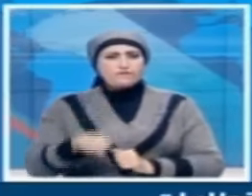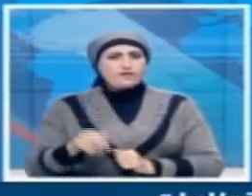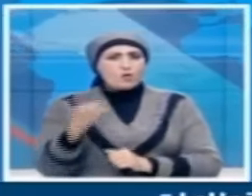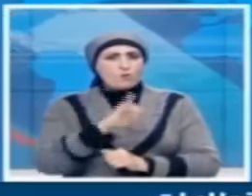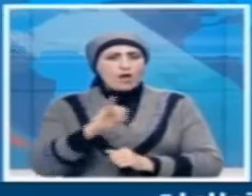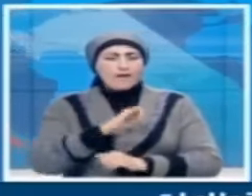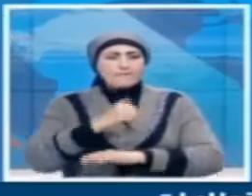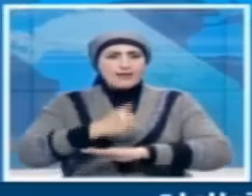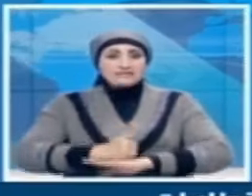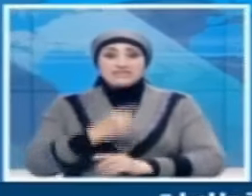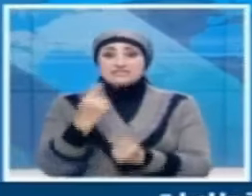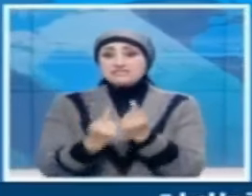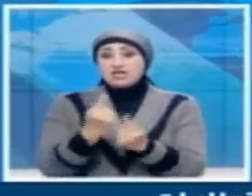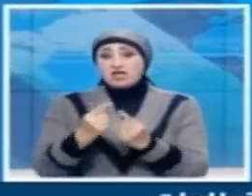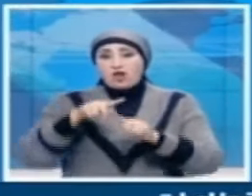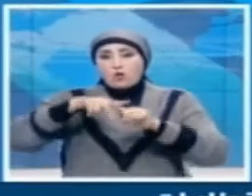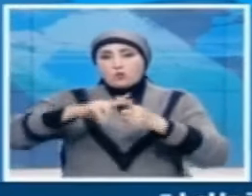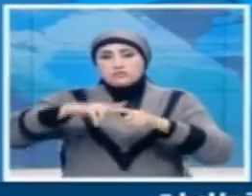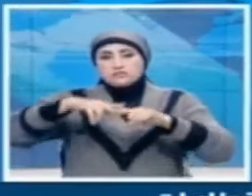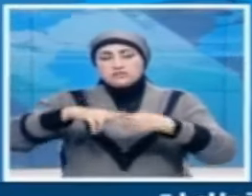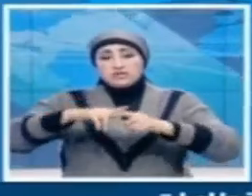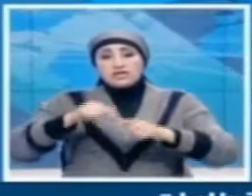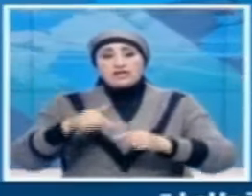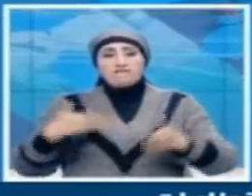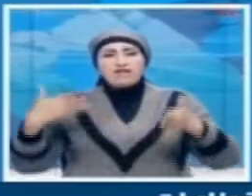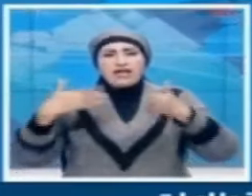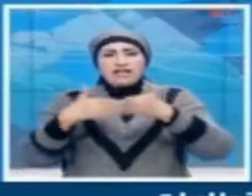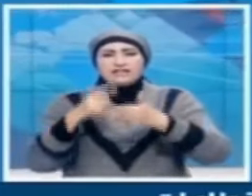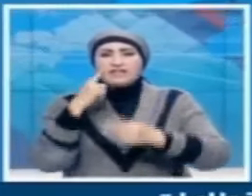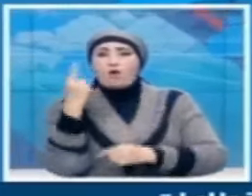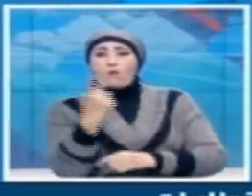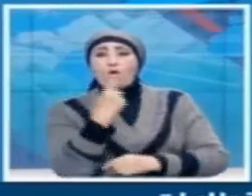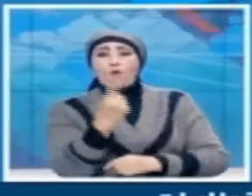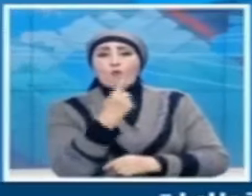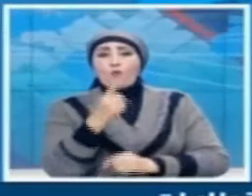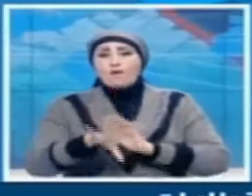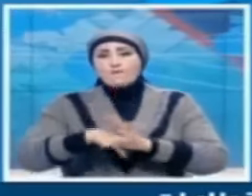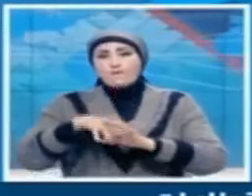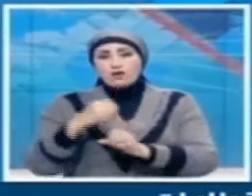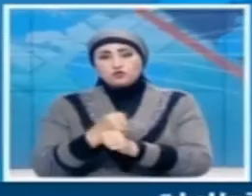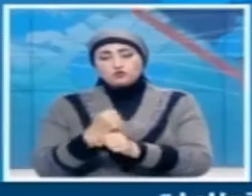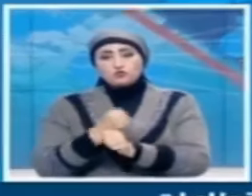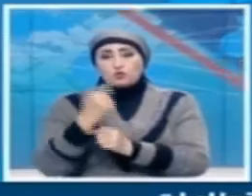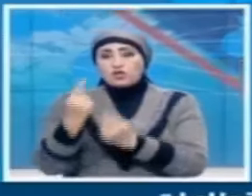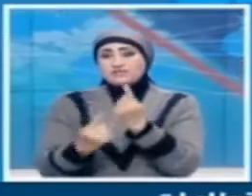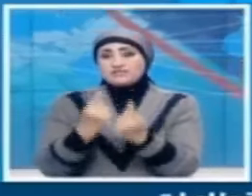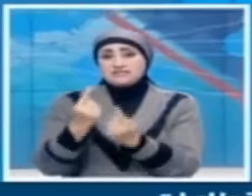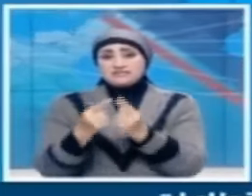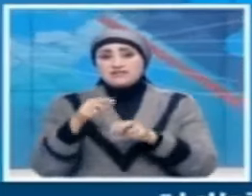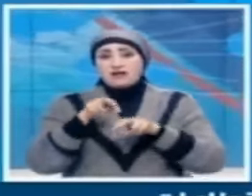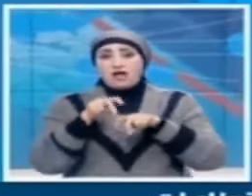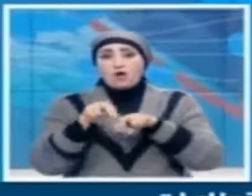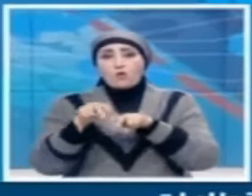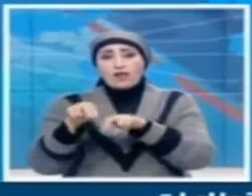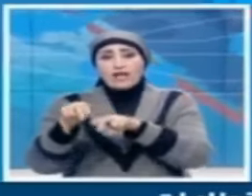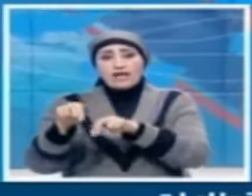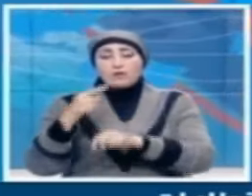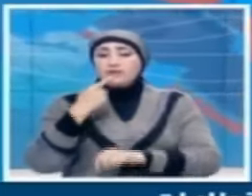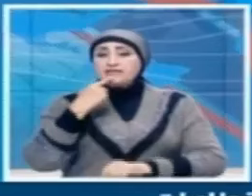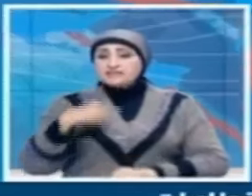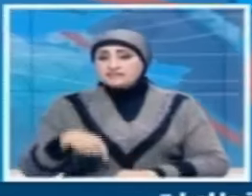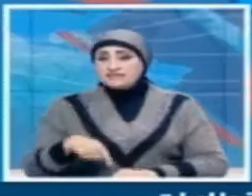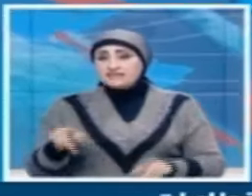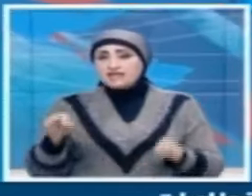الأساسية مثل الزراعة والصناعة. جاء ذلك في ختام جولة رئيس الوزراء لعدد من مشروعات الإنتاج الزراعي